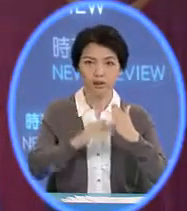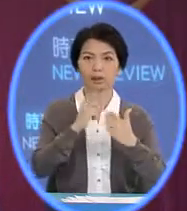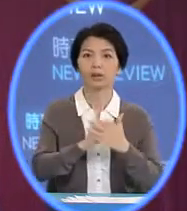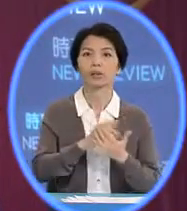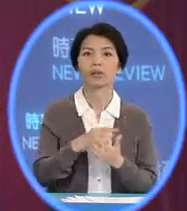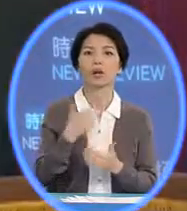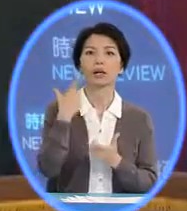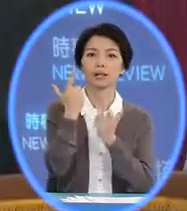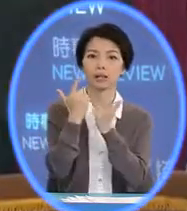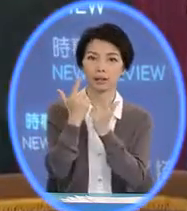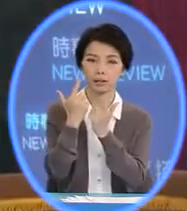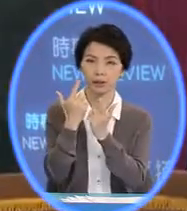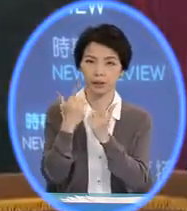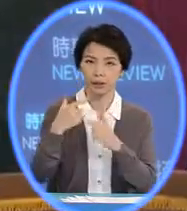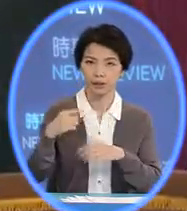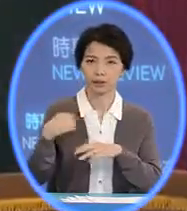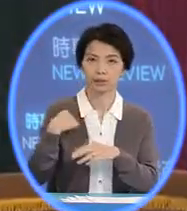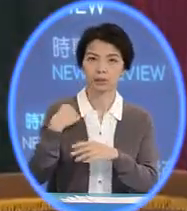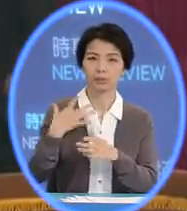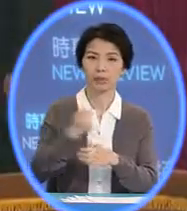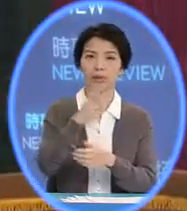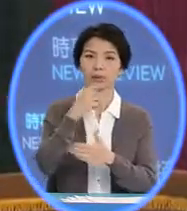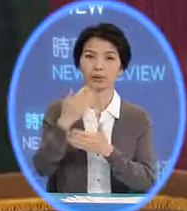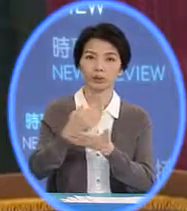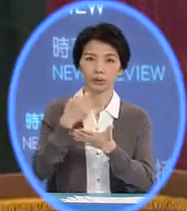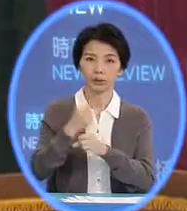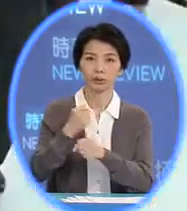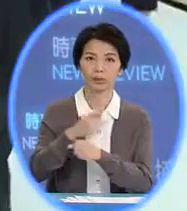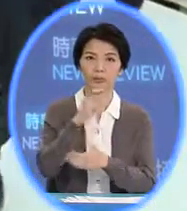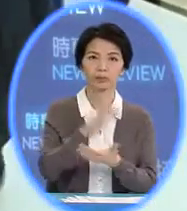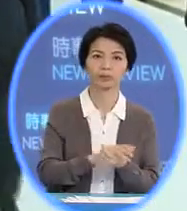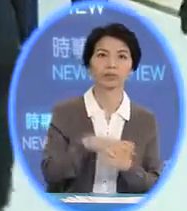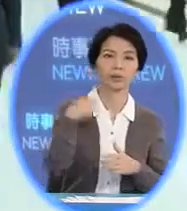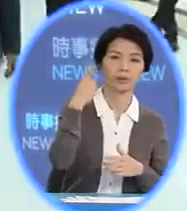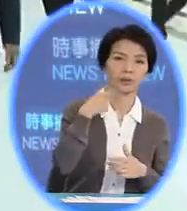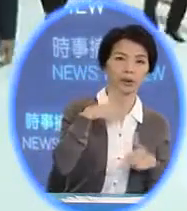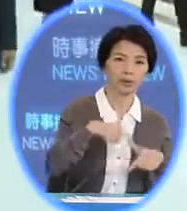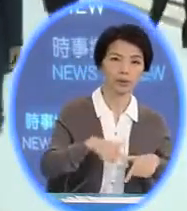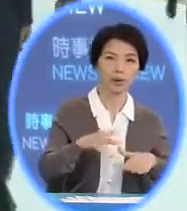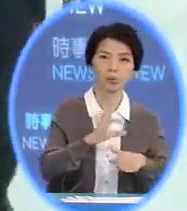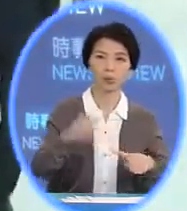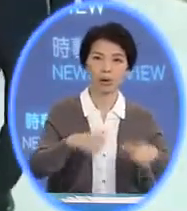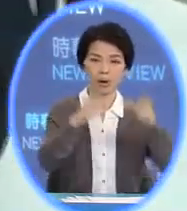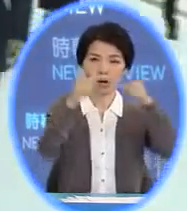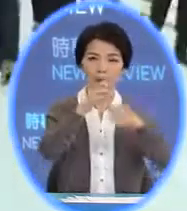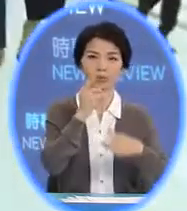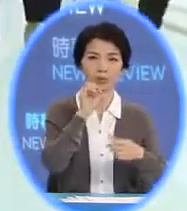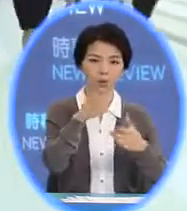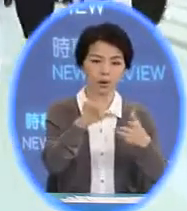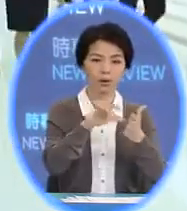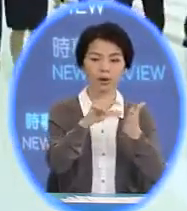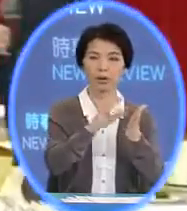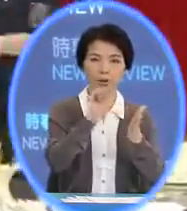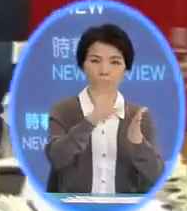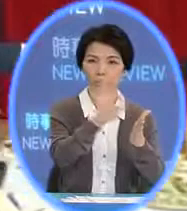勞之外，報導的內容亦都對美國或者無核化隻字不提。有分析相信，金正恩是要塑造